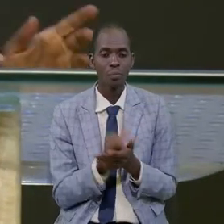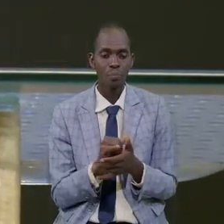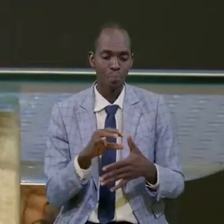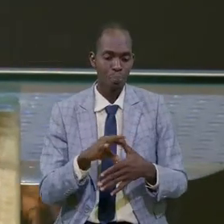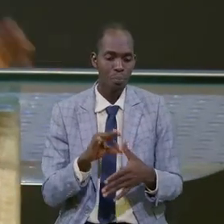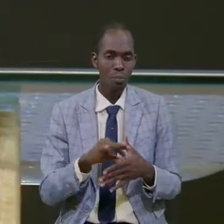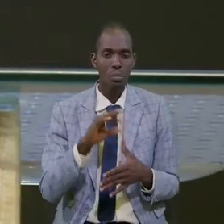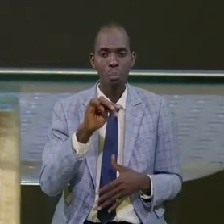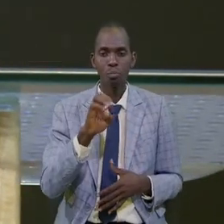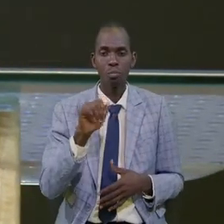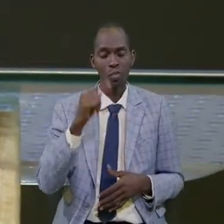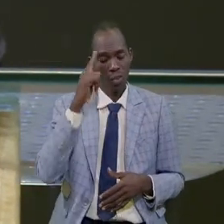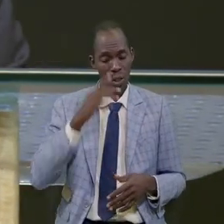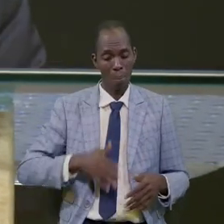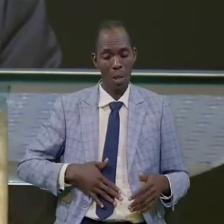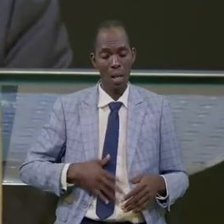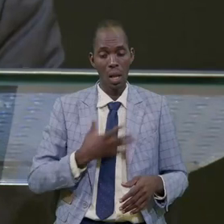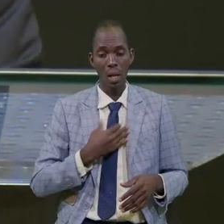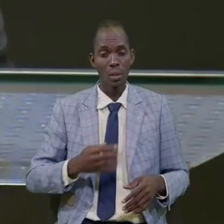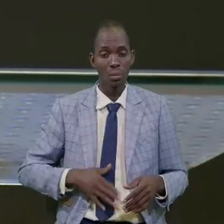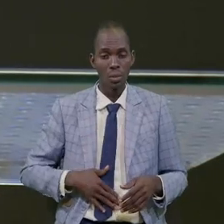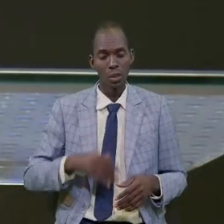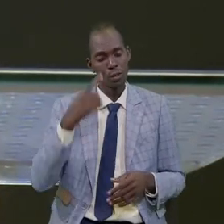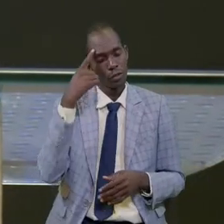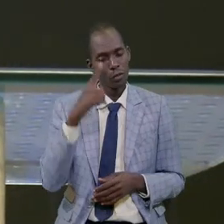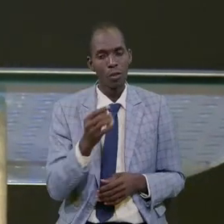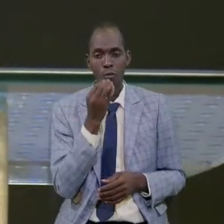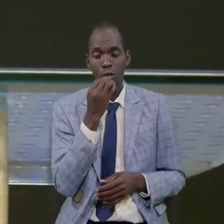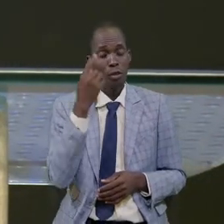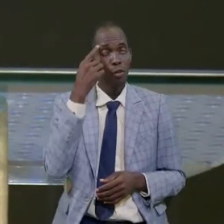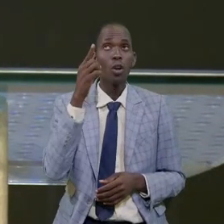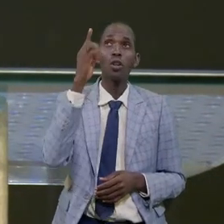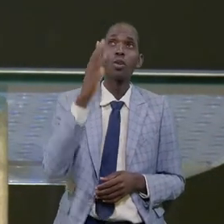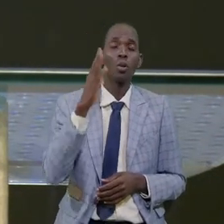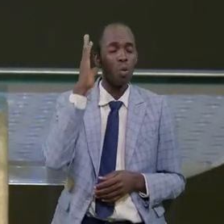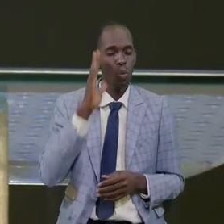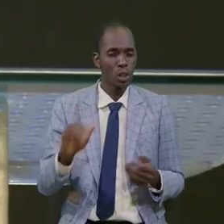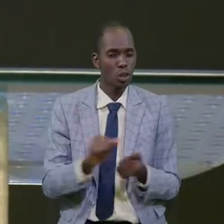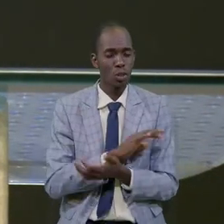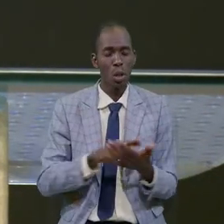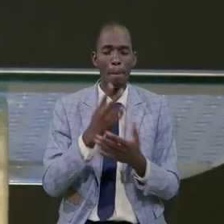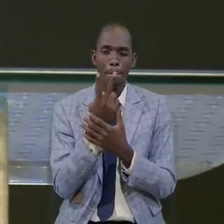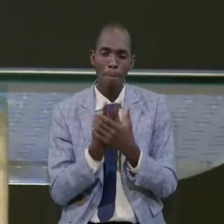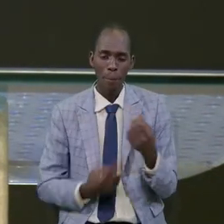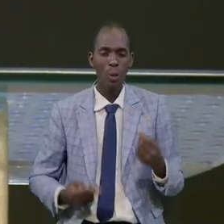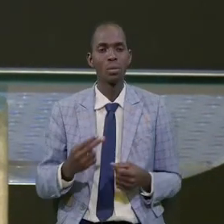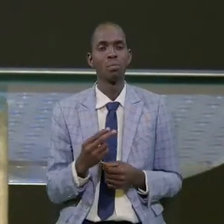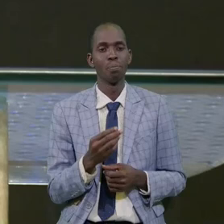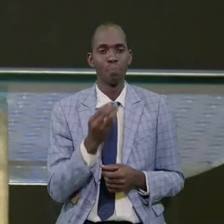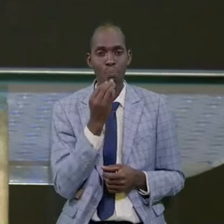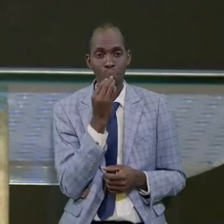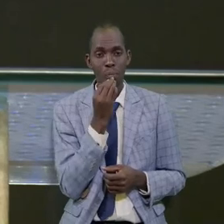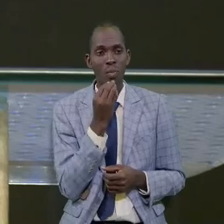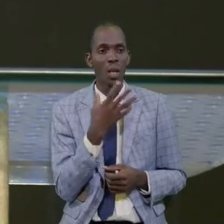pour le ventre et le ventre pour les aliments. Et Dieu détruira l'un comme les autres.